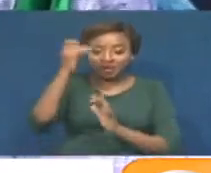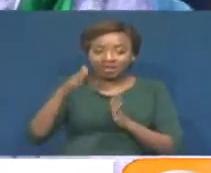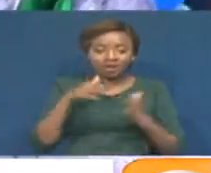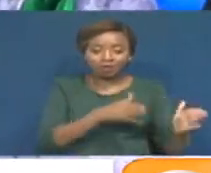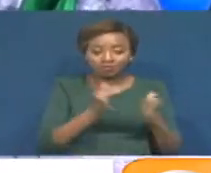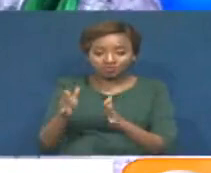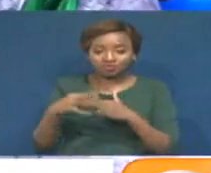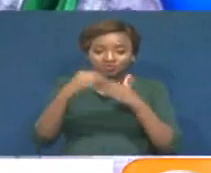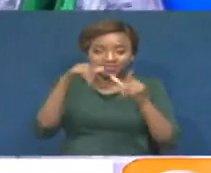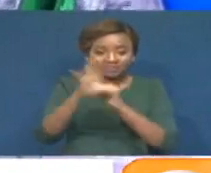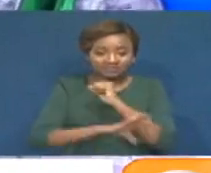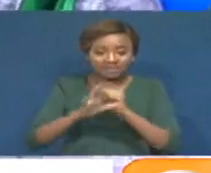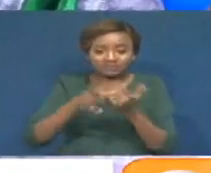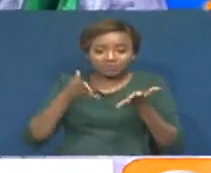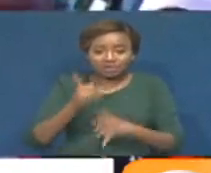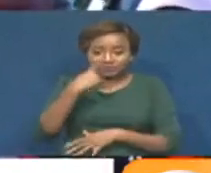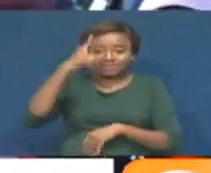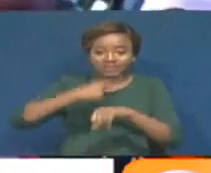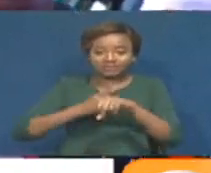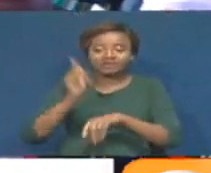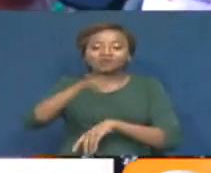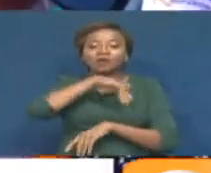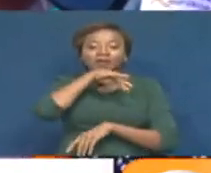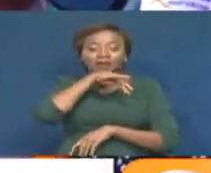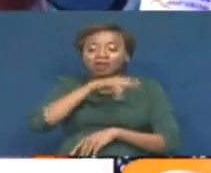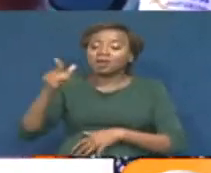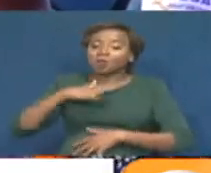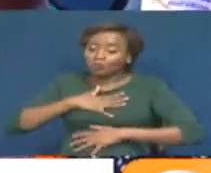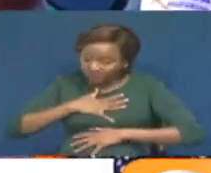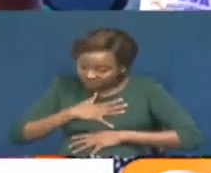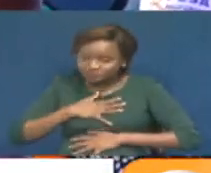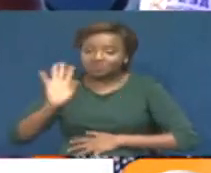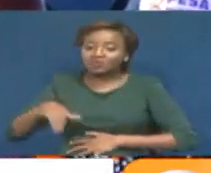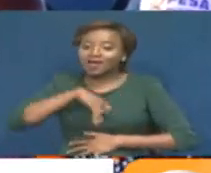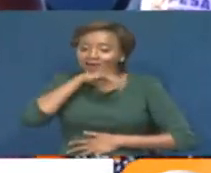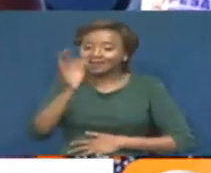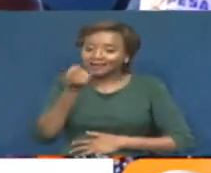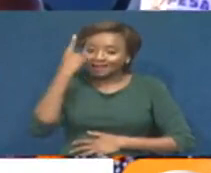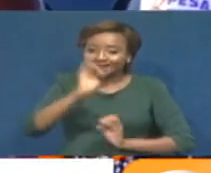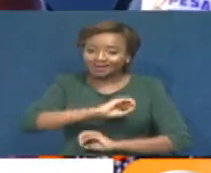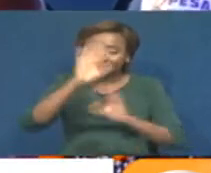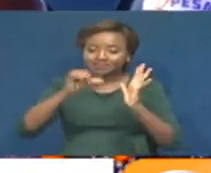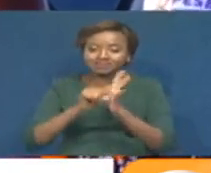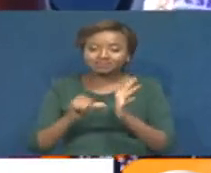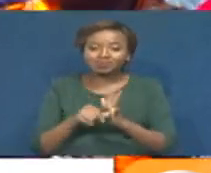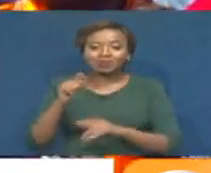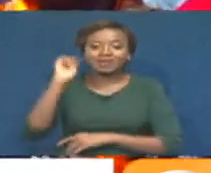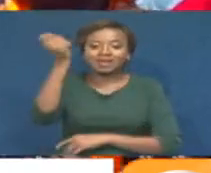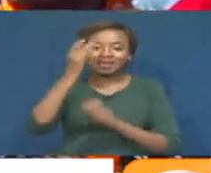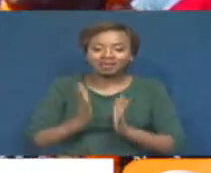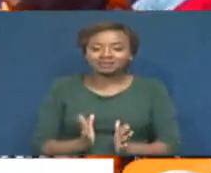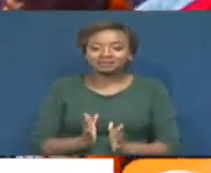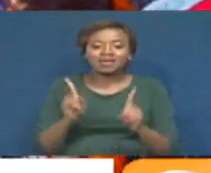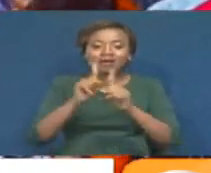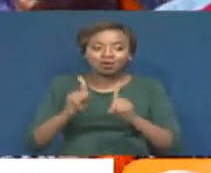huu ni wa Raila Amolo Odinga. Mheshimiwa Raila anaelewa shida ya mwananchi wa kawaida. Kwa